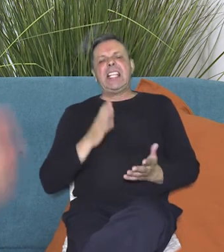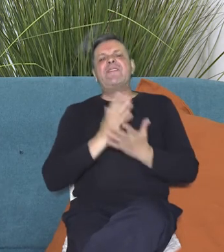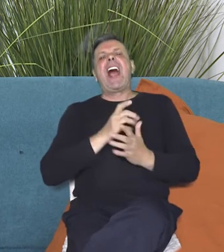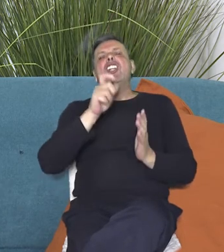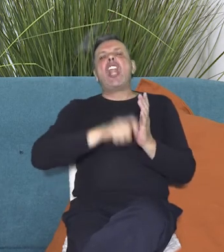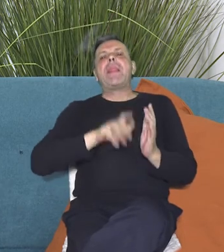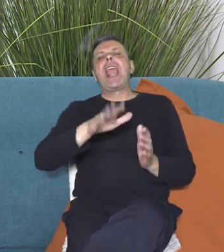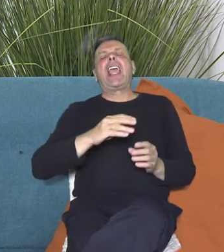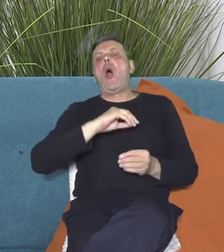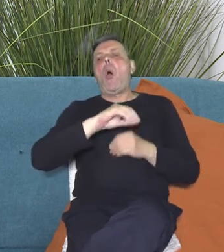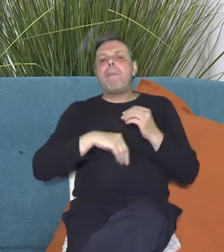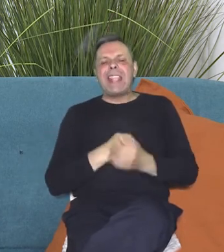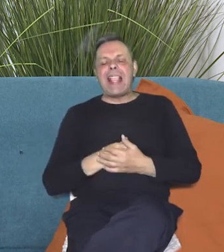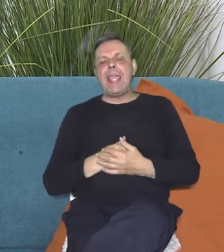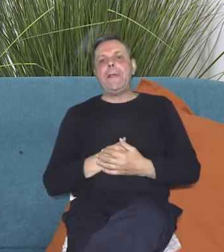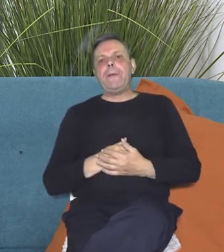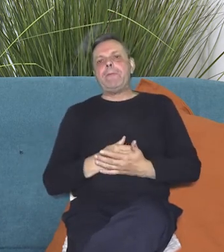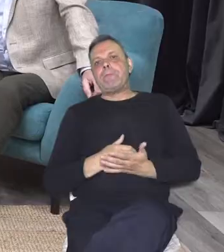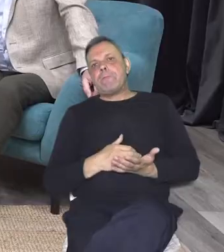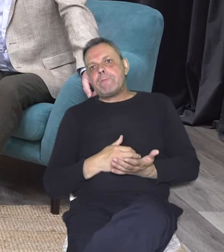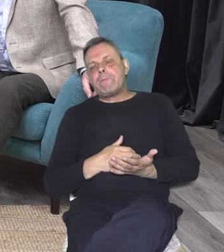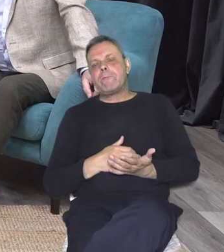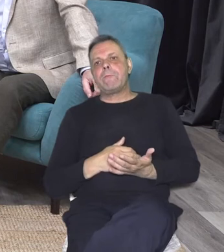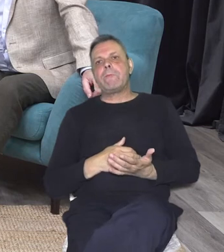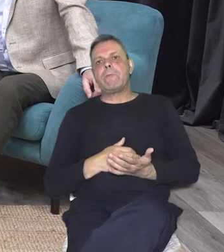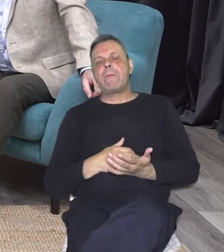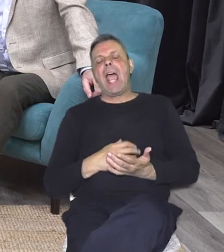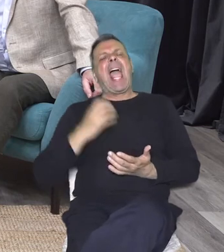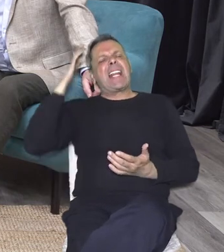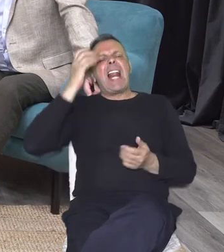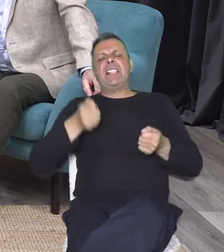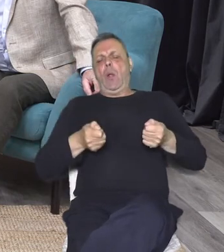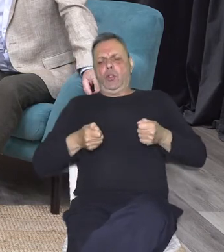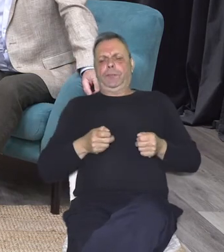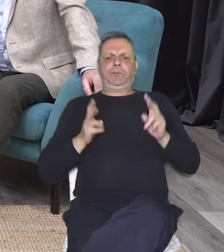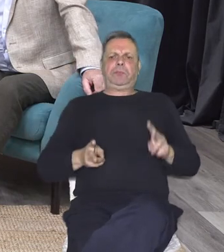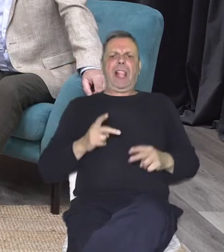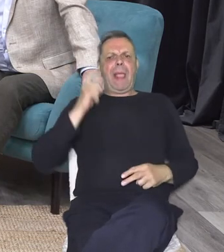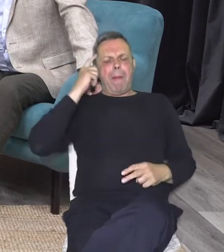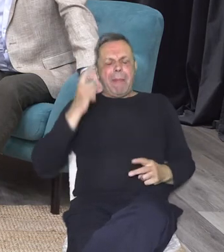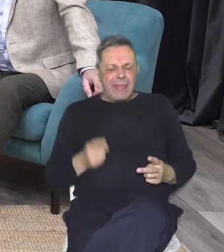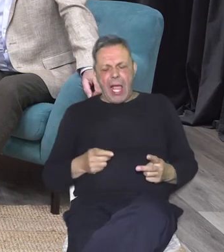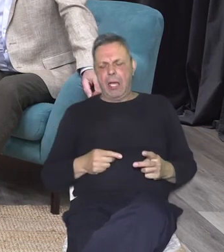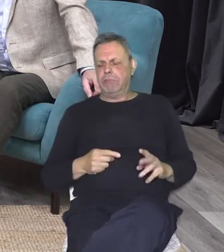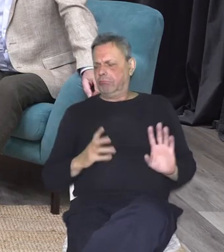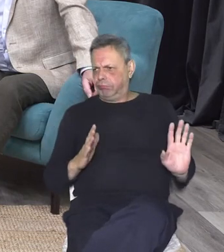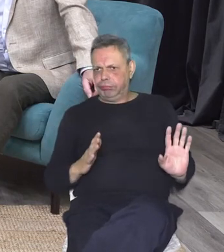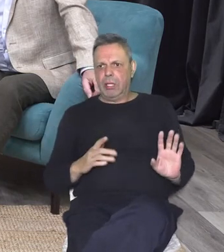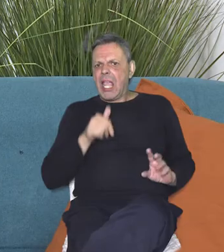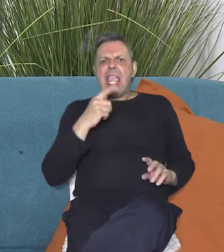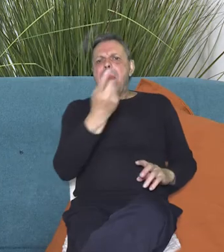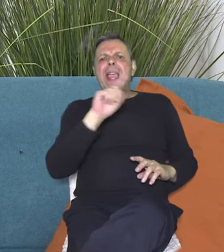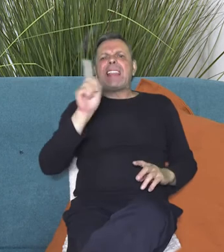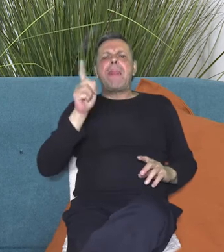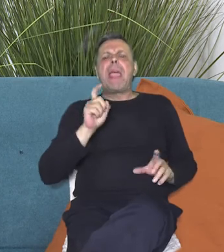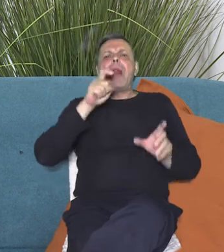Gotovo svaki član njene obitelji je na neki način, kako bi rekla, ona je vrlo suzdržana, hladna, pametna, racionalna